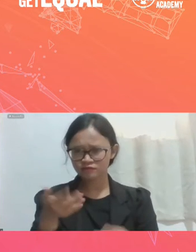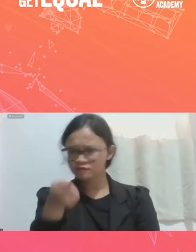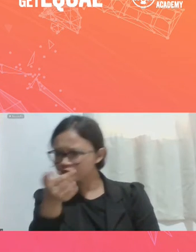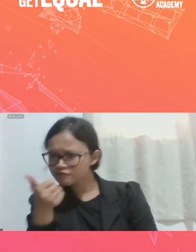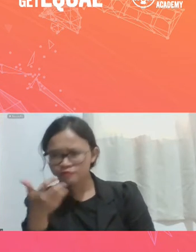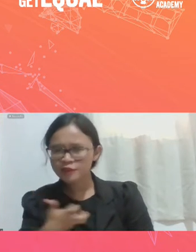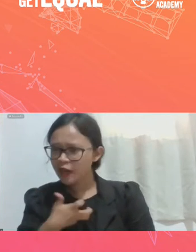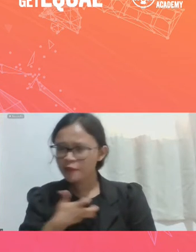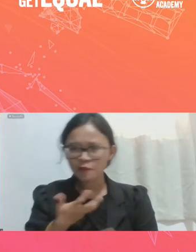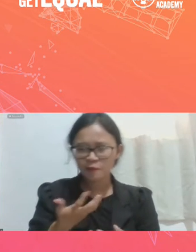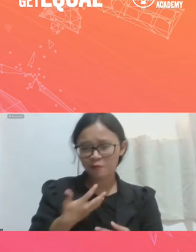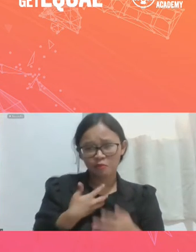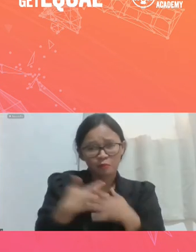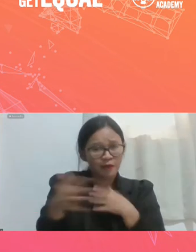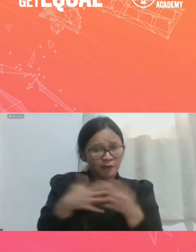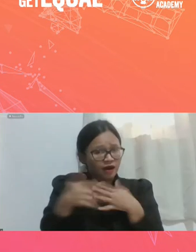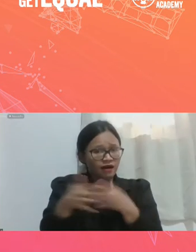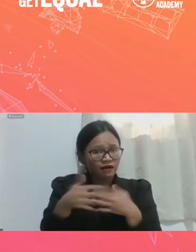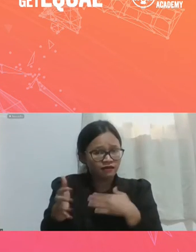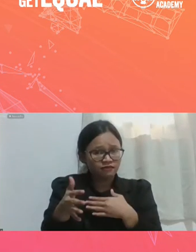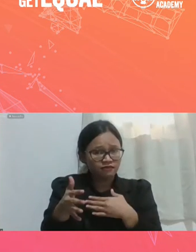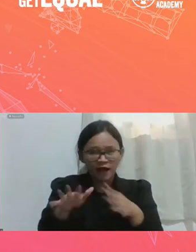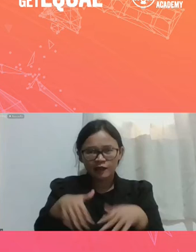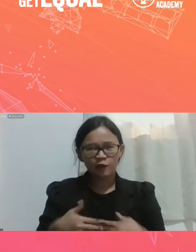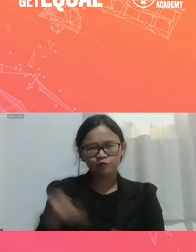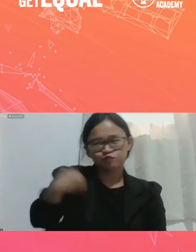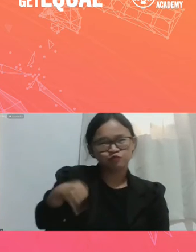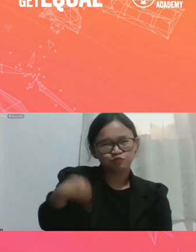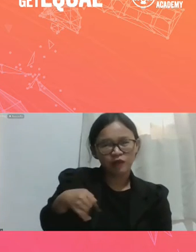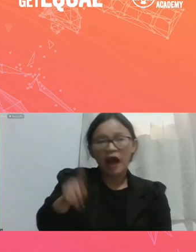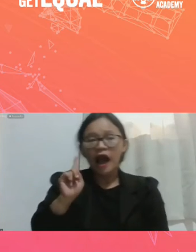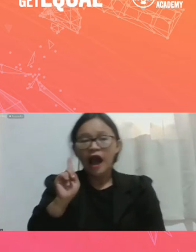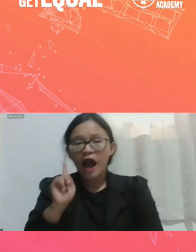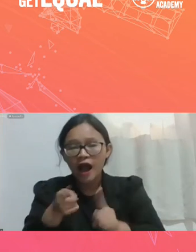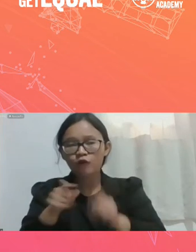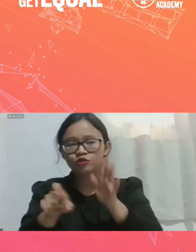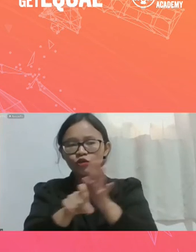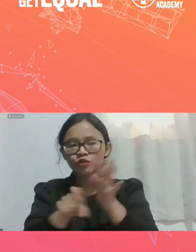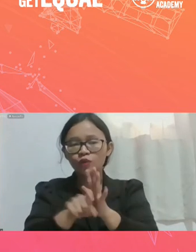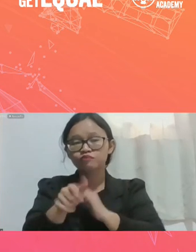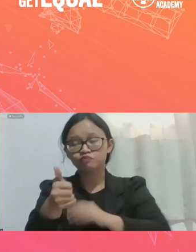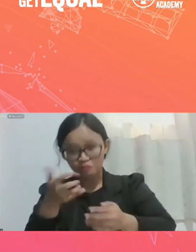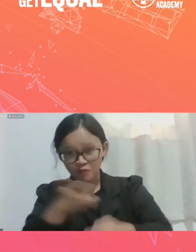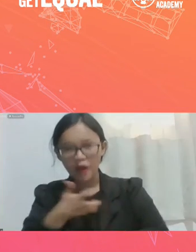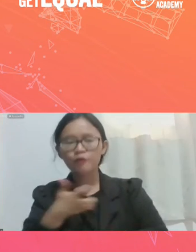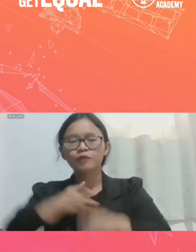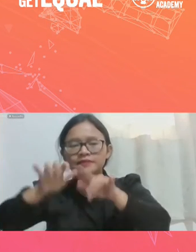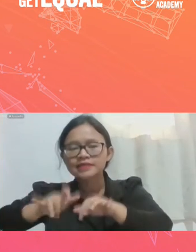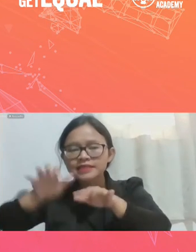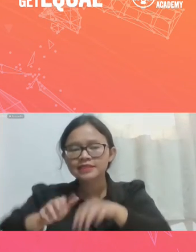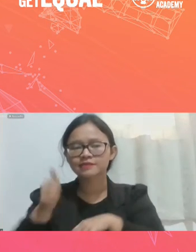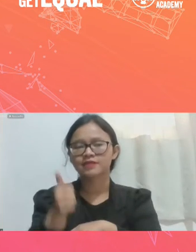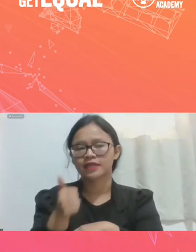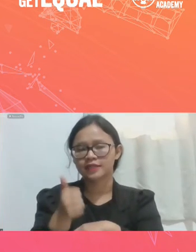konsennya untuk merekam sesi ini? Apakah teman-teman memberikan izinnya? Tolong teman-teman ketik di kolom chat di bawah atau di atas untuk